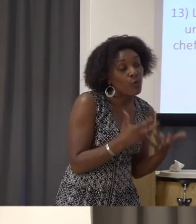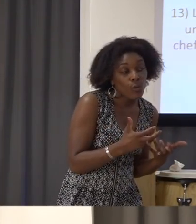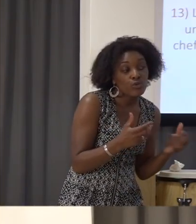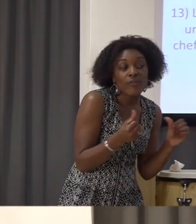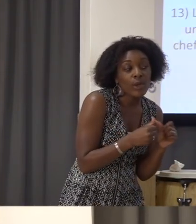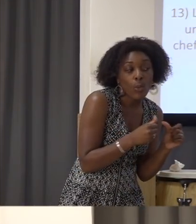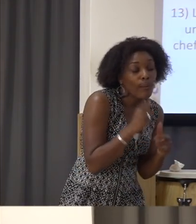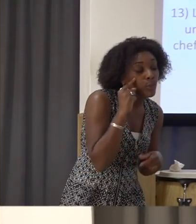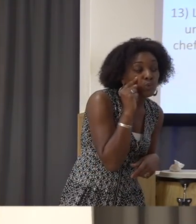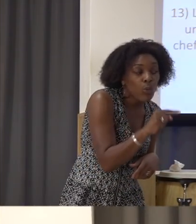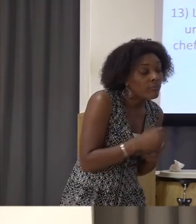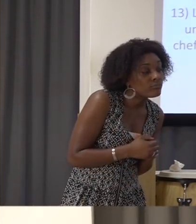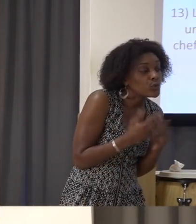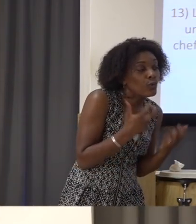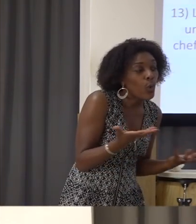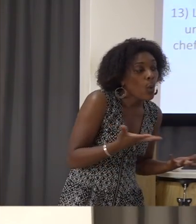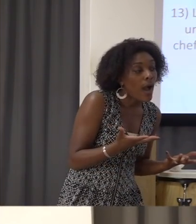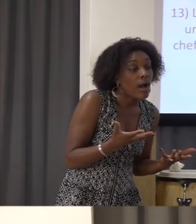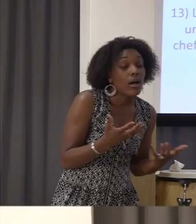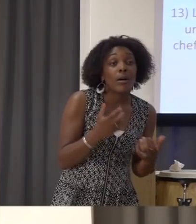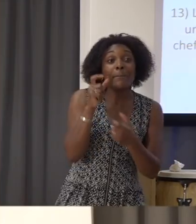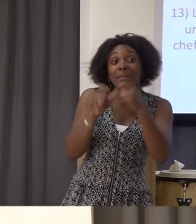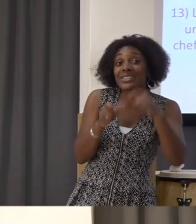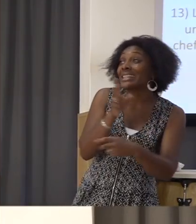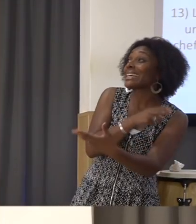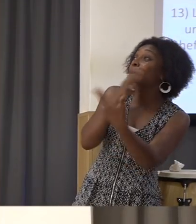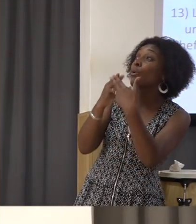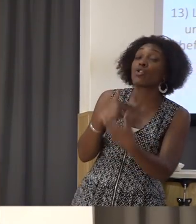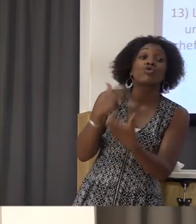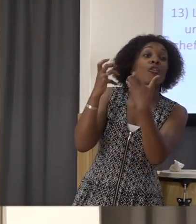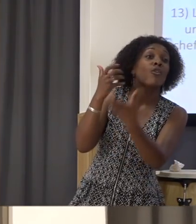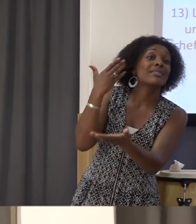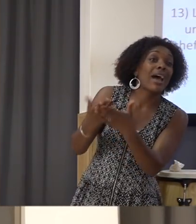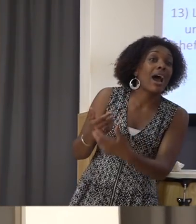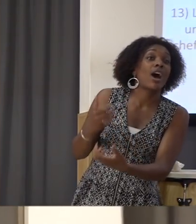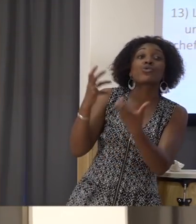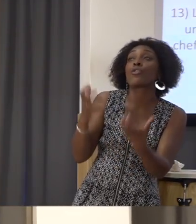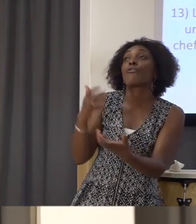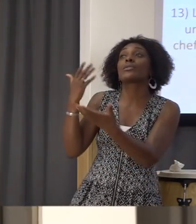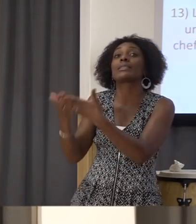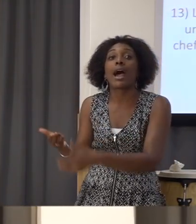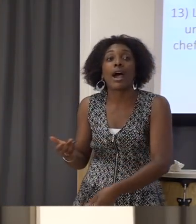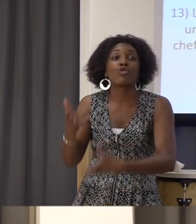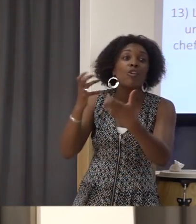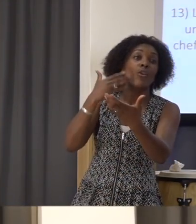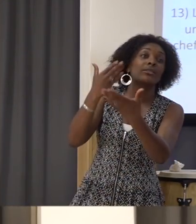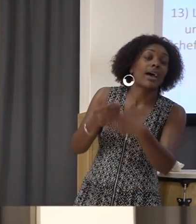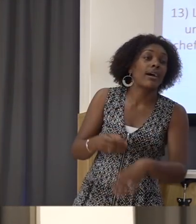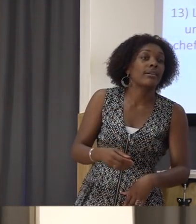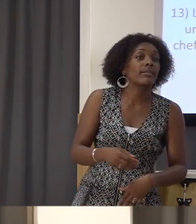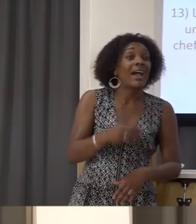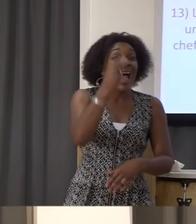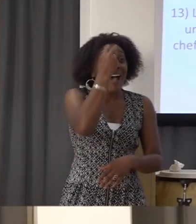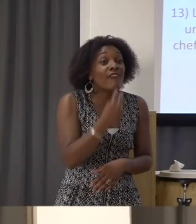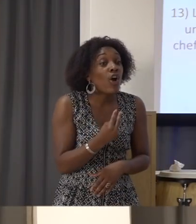toi ?» Il dit, « Seigneur, je veux ci, je veux cela. » Bartimée a dit, « Seigneur, je